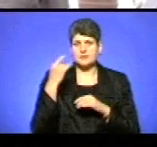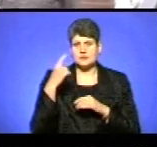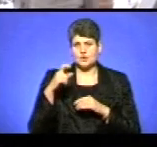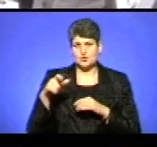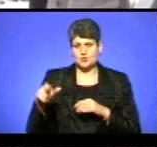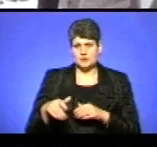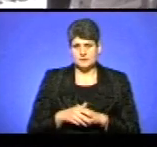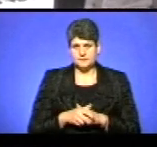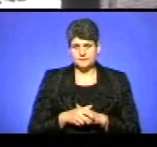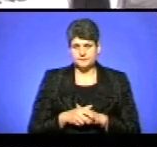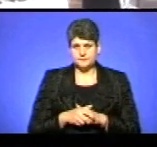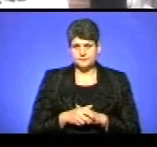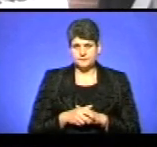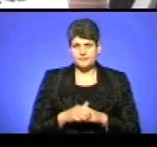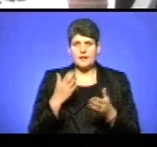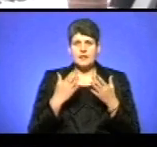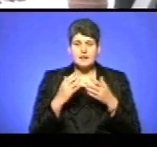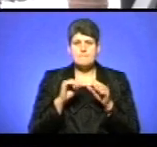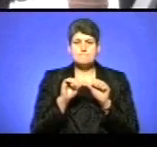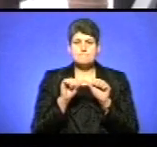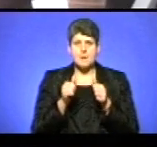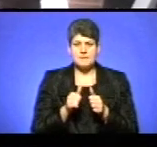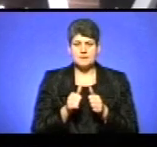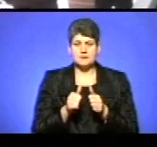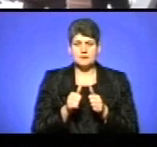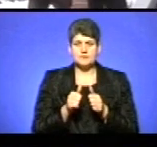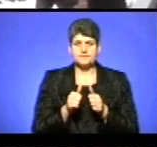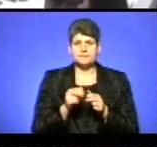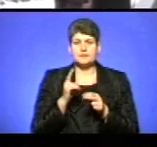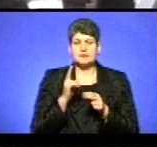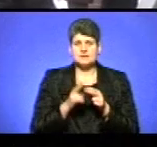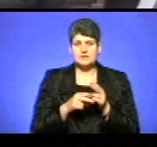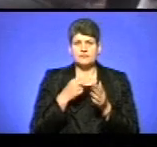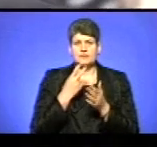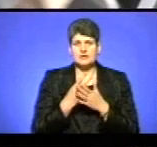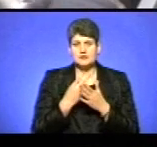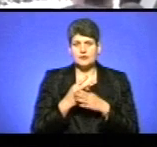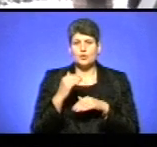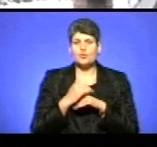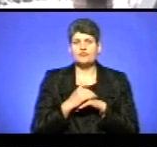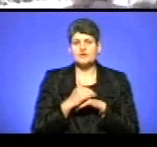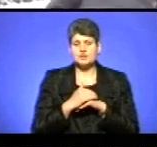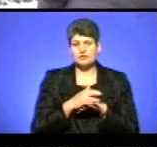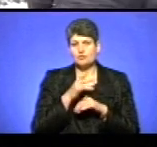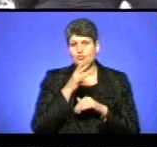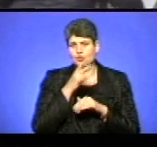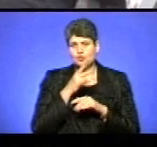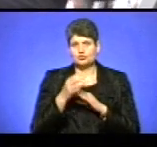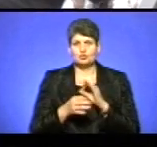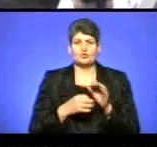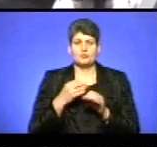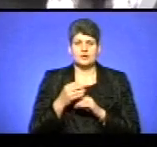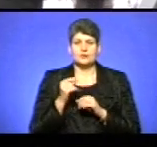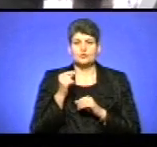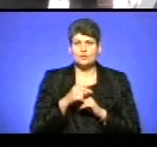Сотні. Але пам'ятник довершеним виглядає у вечірню пору доби, тому